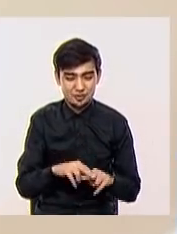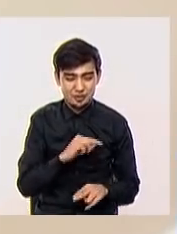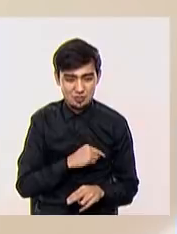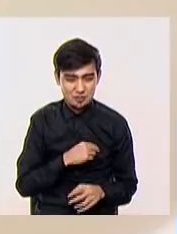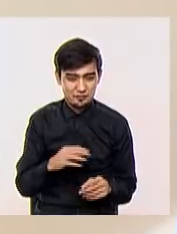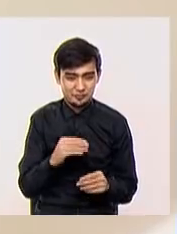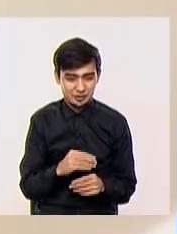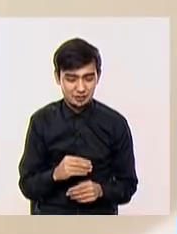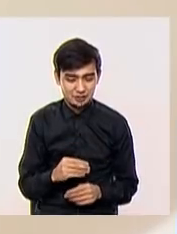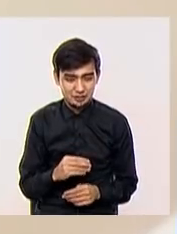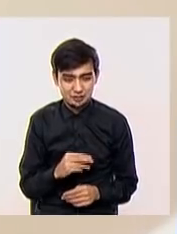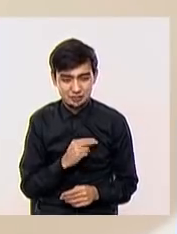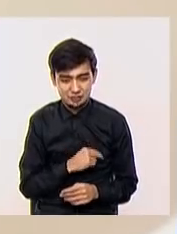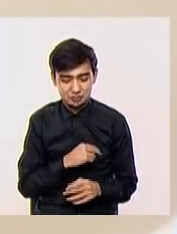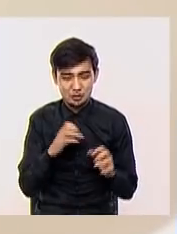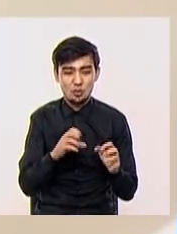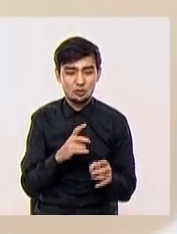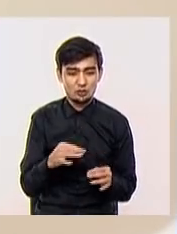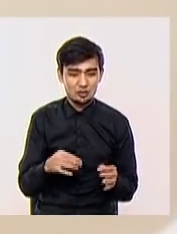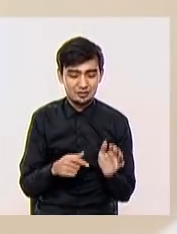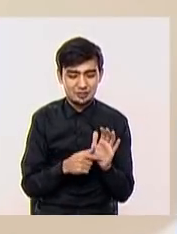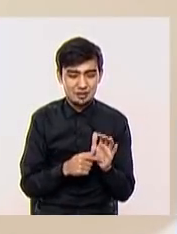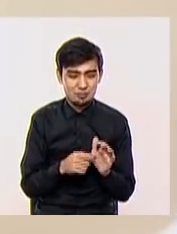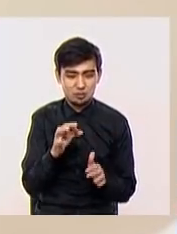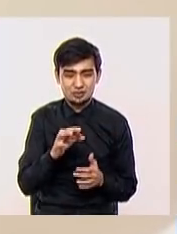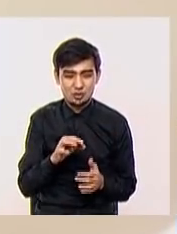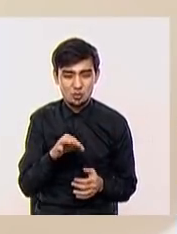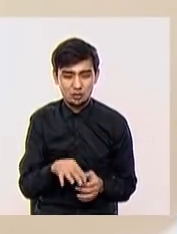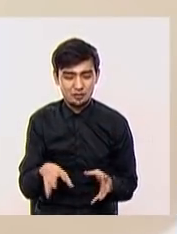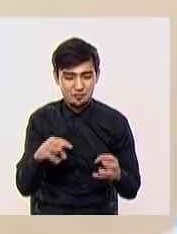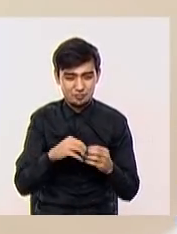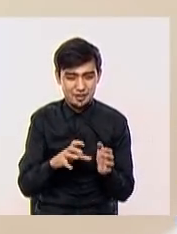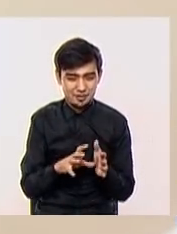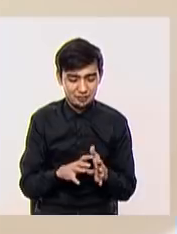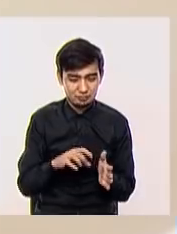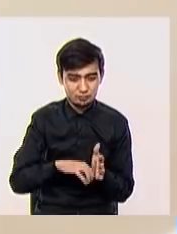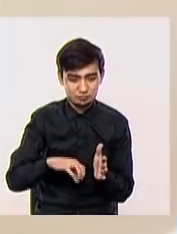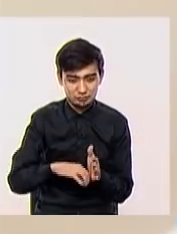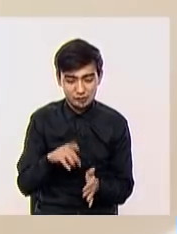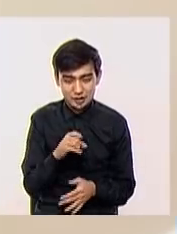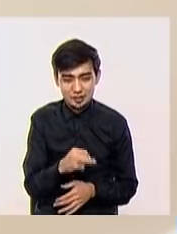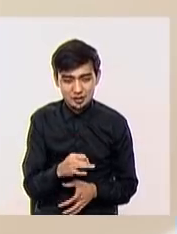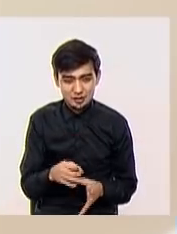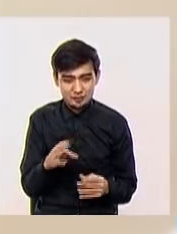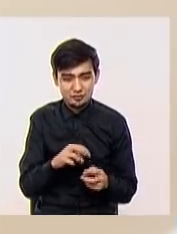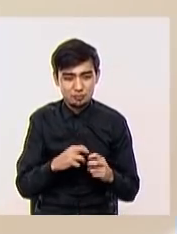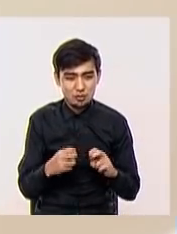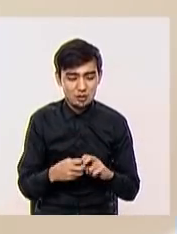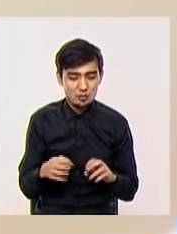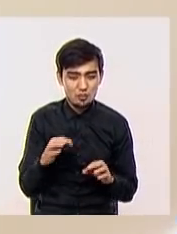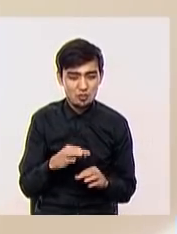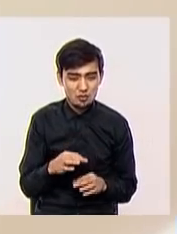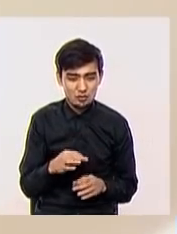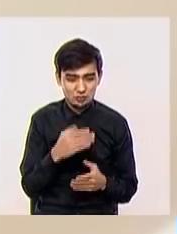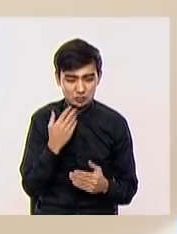ИГОКа, где у них собственные станции, подстанции и собственная инфраструктура вся новая, поэтому там проблем с этим нет.